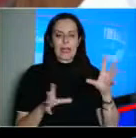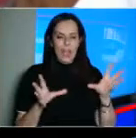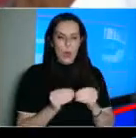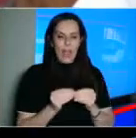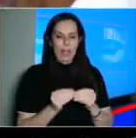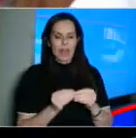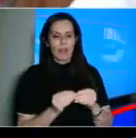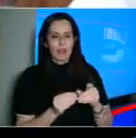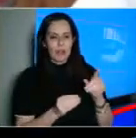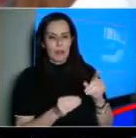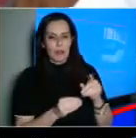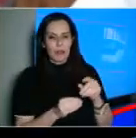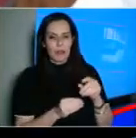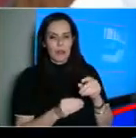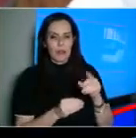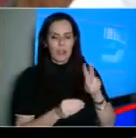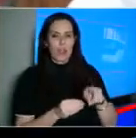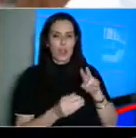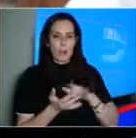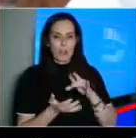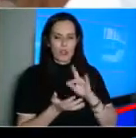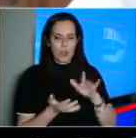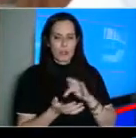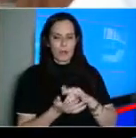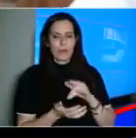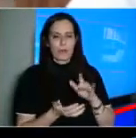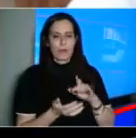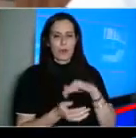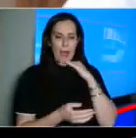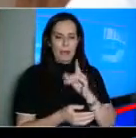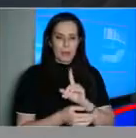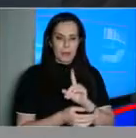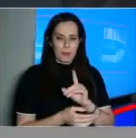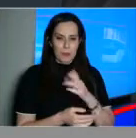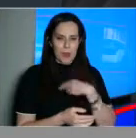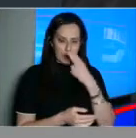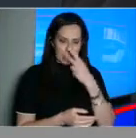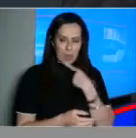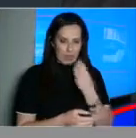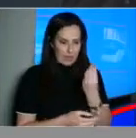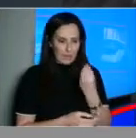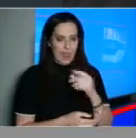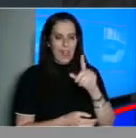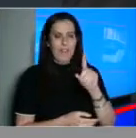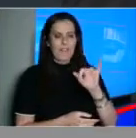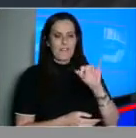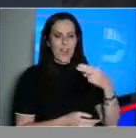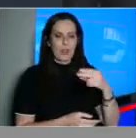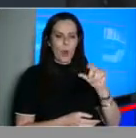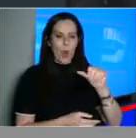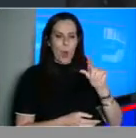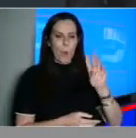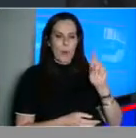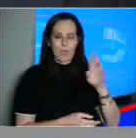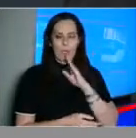מאוד... אני רוצה להגיד לך משהו, רגע, רגע, שנייה. ויה ואובר... אבל זה לא מספיק. מה שאני מנסה להגיד... רגע, ויה ואובר, ויה ואובר